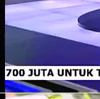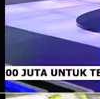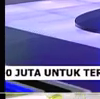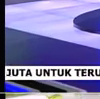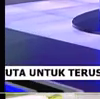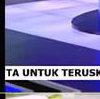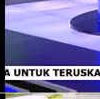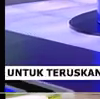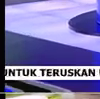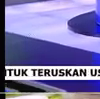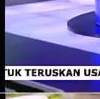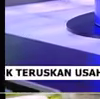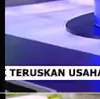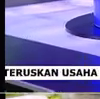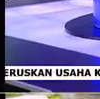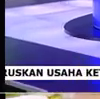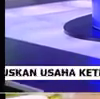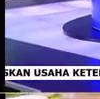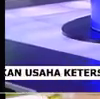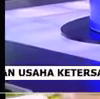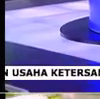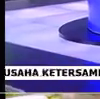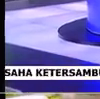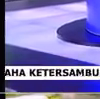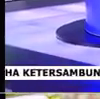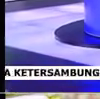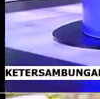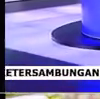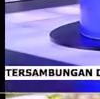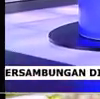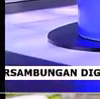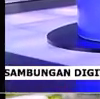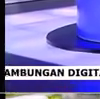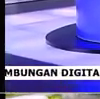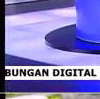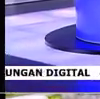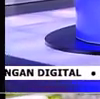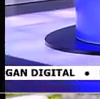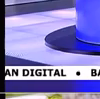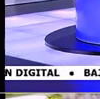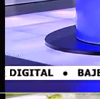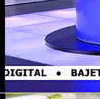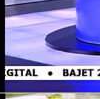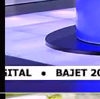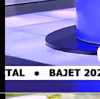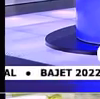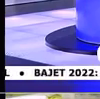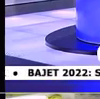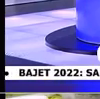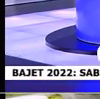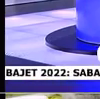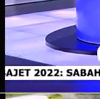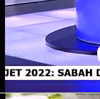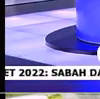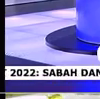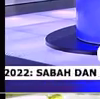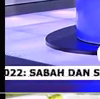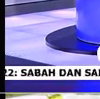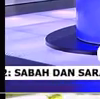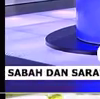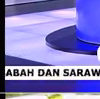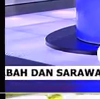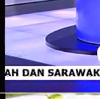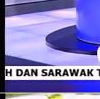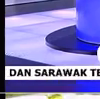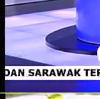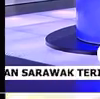lebar, 83 muka surat kesemuanya daripada Yang Berhormat Menteri Kewangan kita, Tok Siti Zafra Abdul Aziz. Zaria. Ya, pembentangan bajet